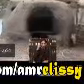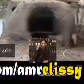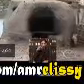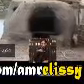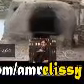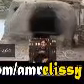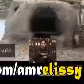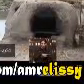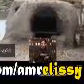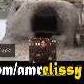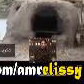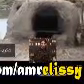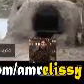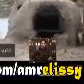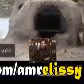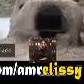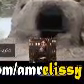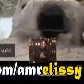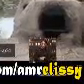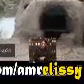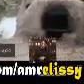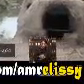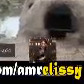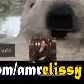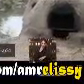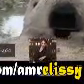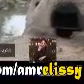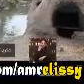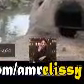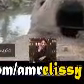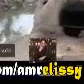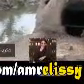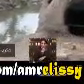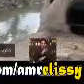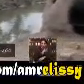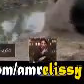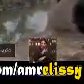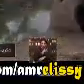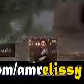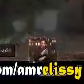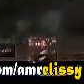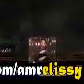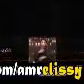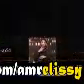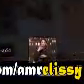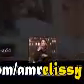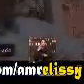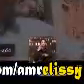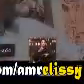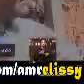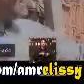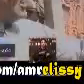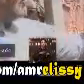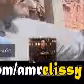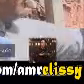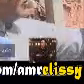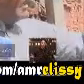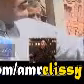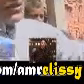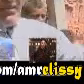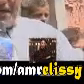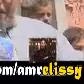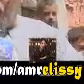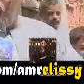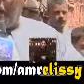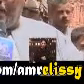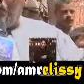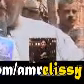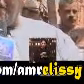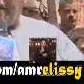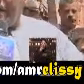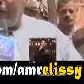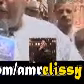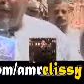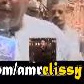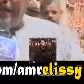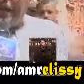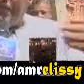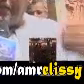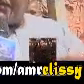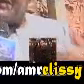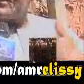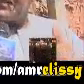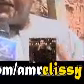عندنا قطعة أرض منزوعة الملكية من سنة 2004 ومحددة المساحة ومكتوب لها رجم حديد وكل حاجة، وعاملين